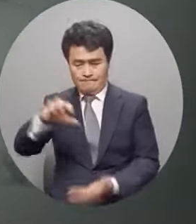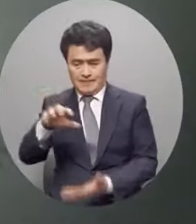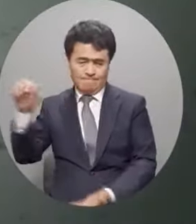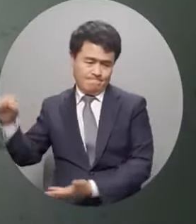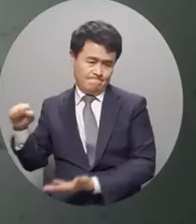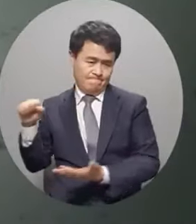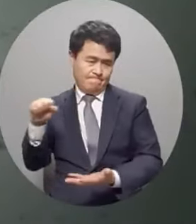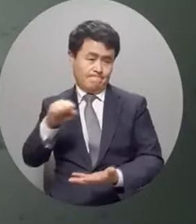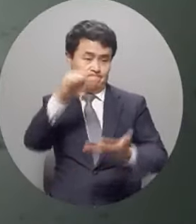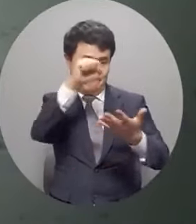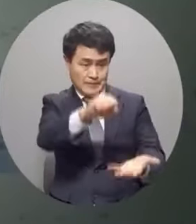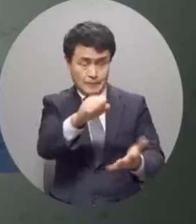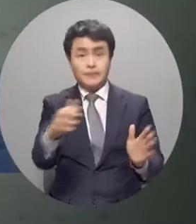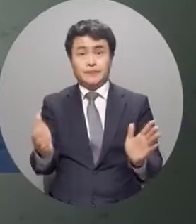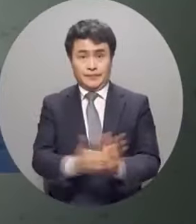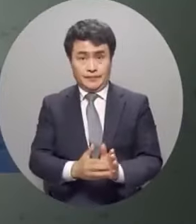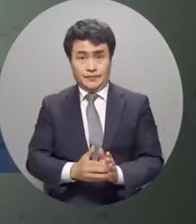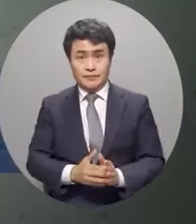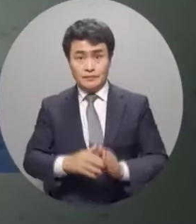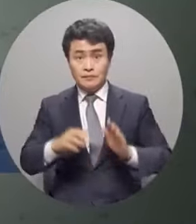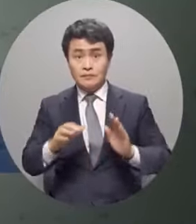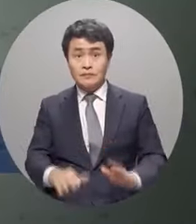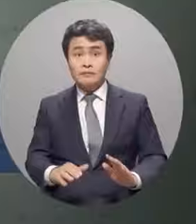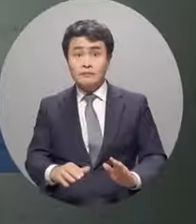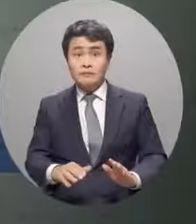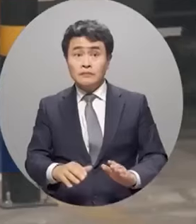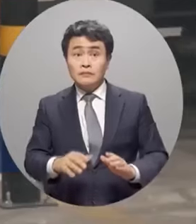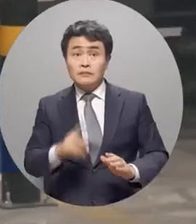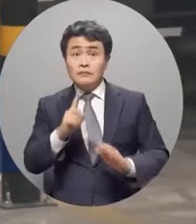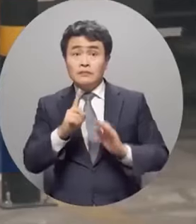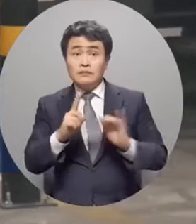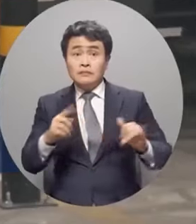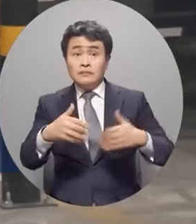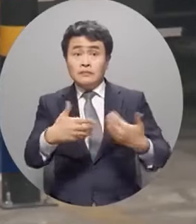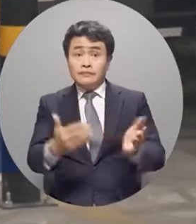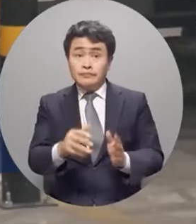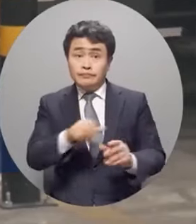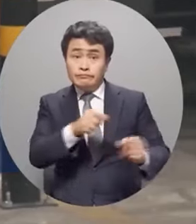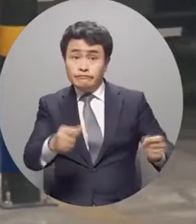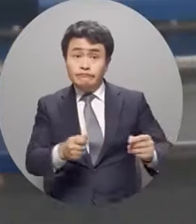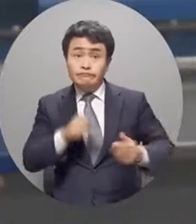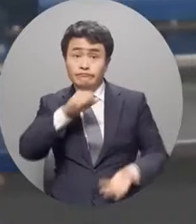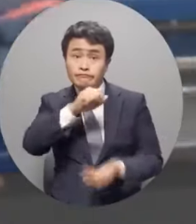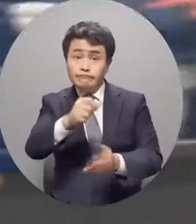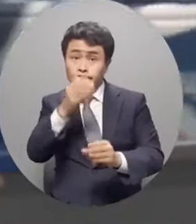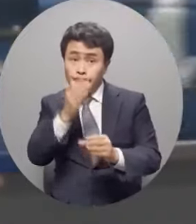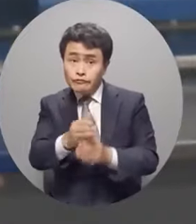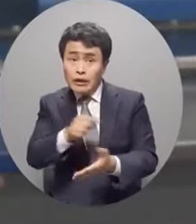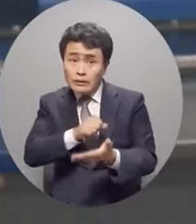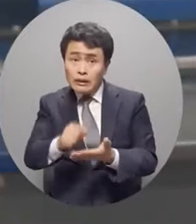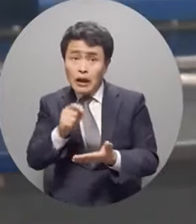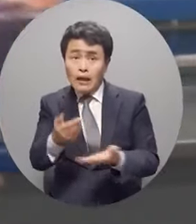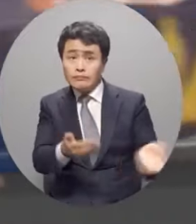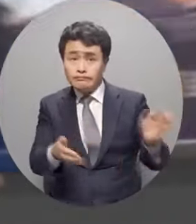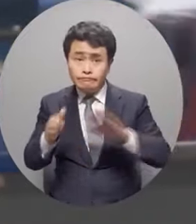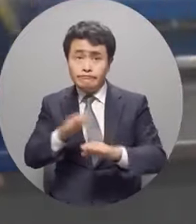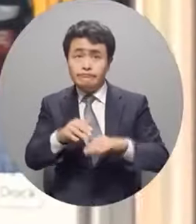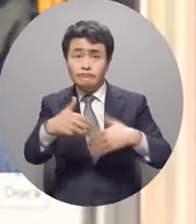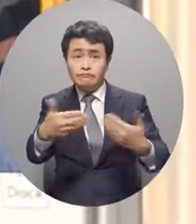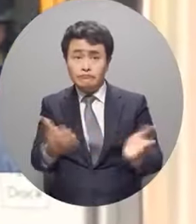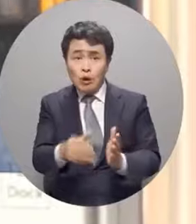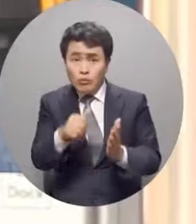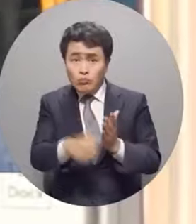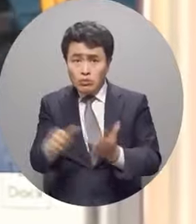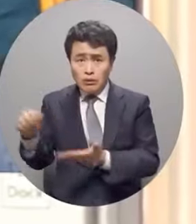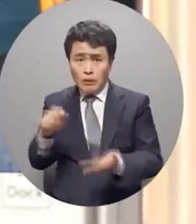적재하면 작업이 끝납니다. 한 사람은 프레시백 넣고 중간에서 닦고 한 사람 접고 한 사람 적지. 물건이 나오는